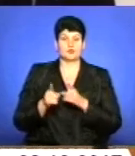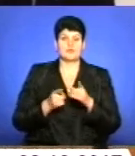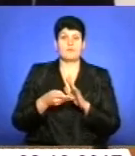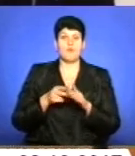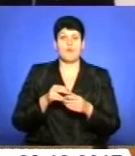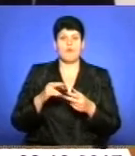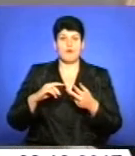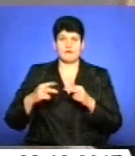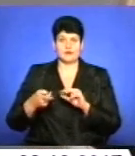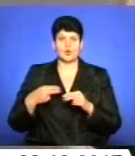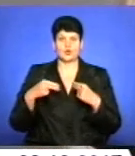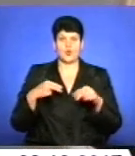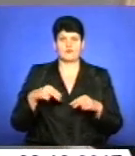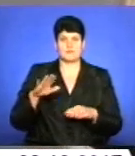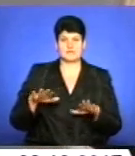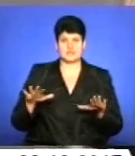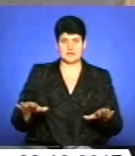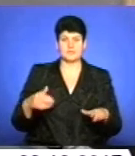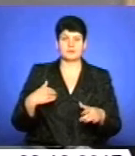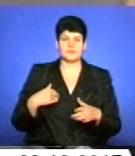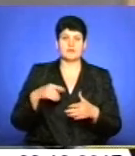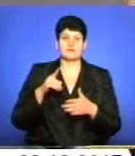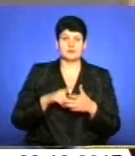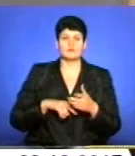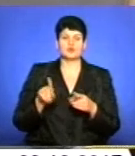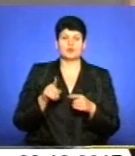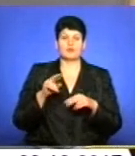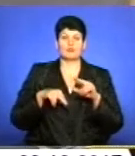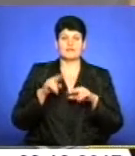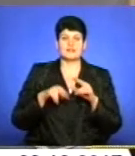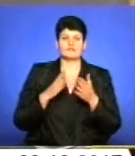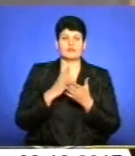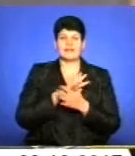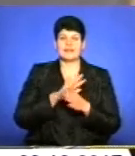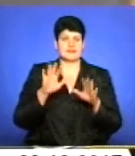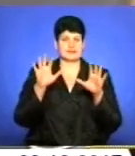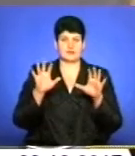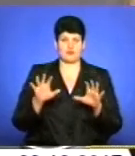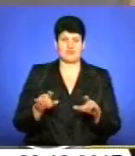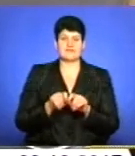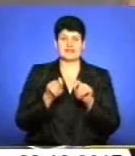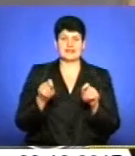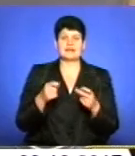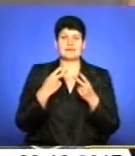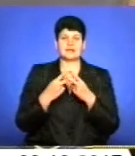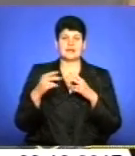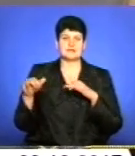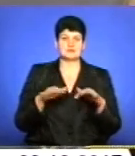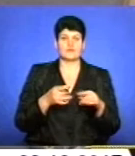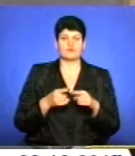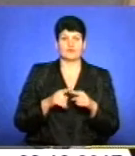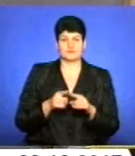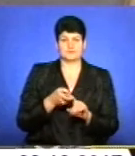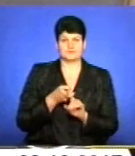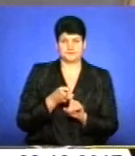повернуть торгові місця. Ми стверджуємо, що там це будівництво є незаконне і відкрите кримінальне провадження з цього